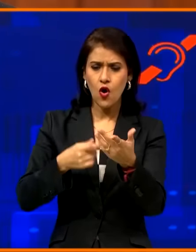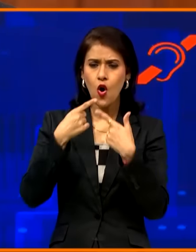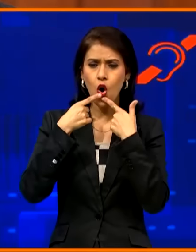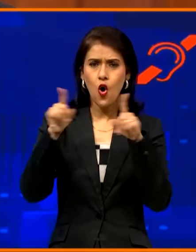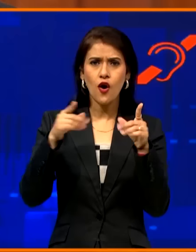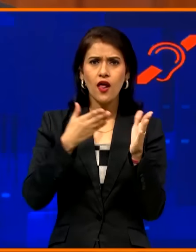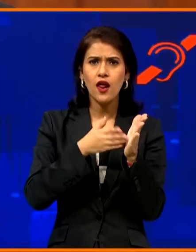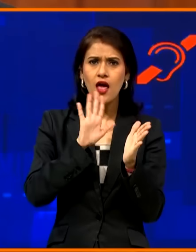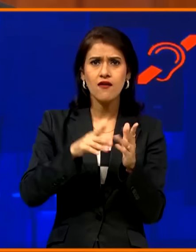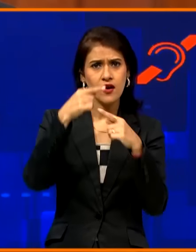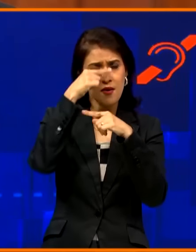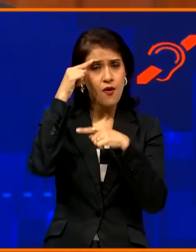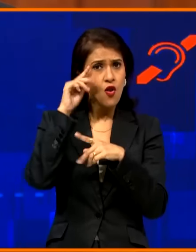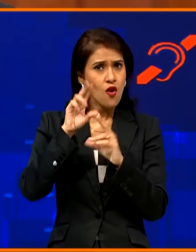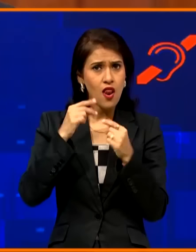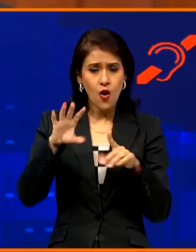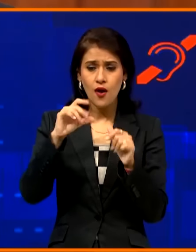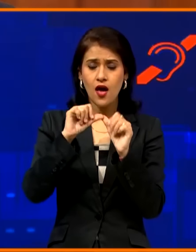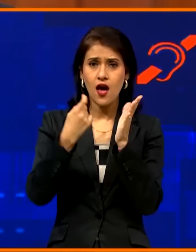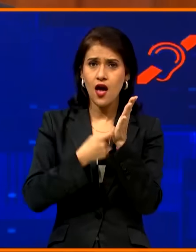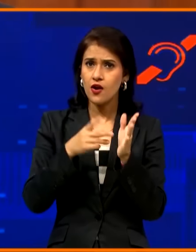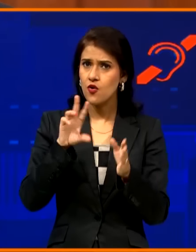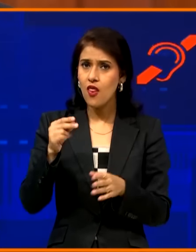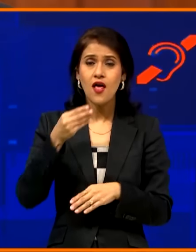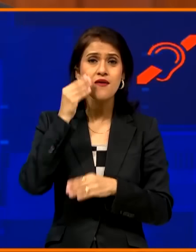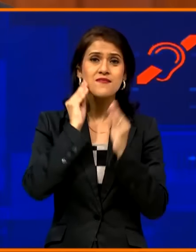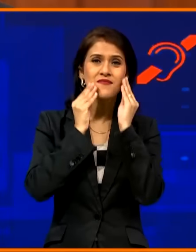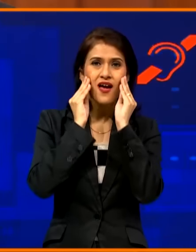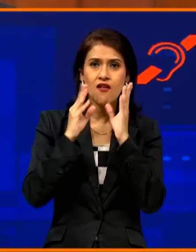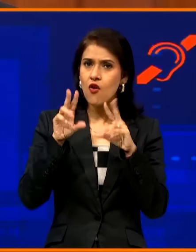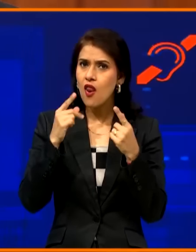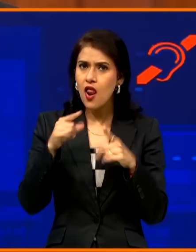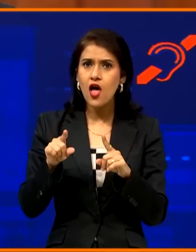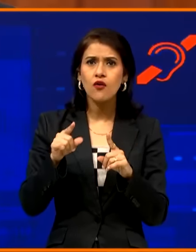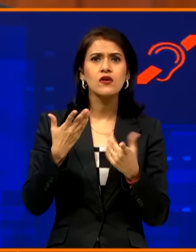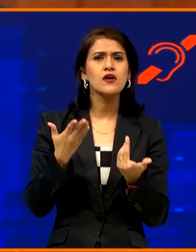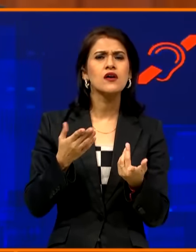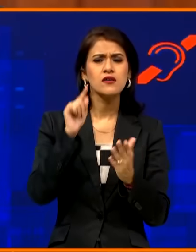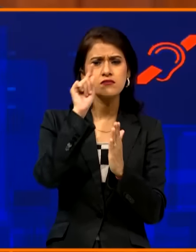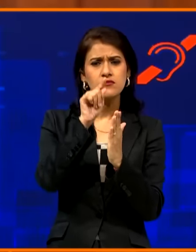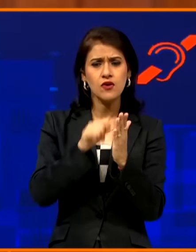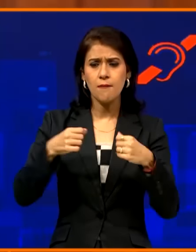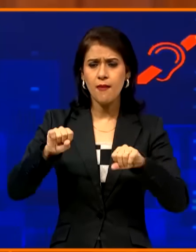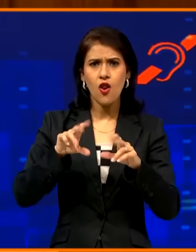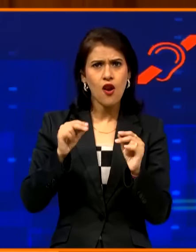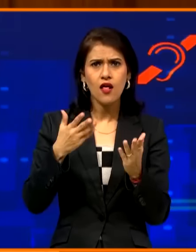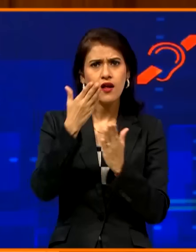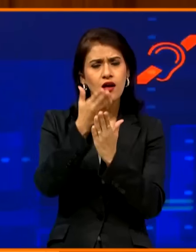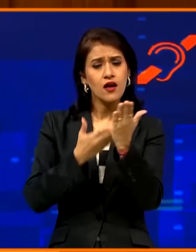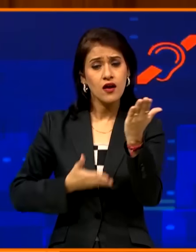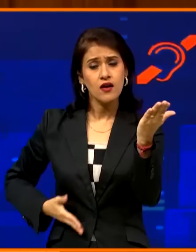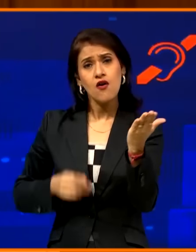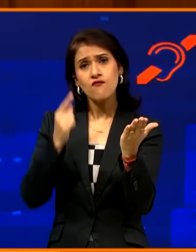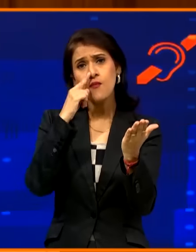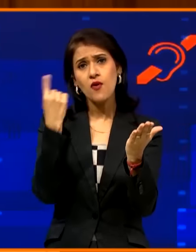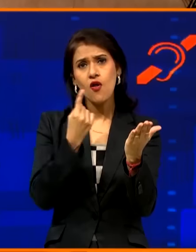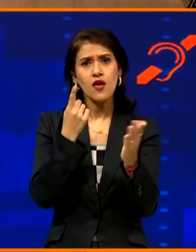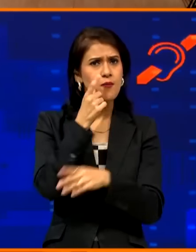सकती आईब्रो नहीं बना सकती मेकअप नहीं कर सकती सारी पाबंदी या लड़कियों के लिए लड़कों के लिए कुछ नहीं लड़कों के लिए भी